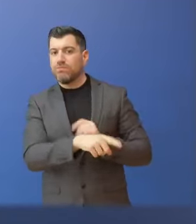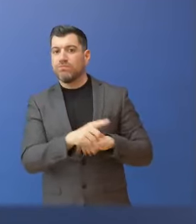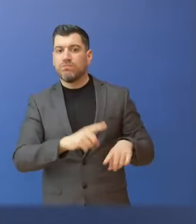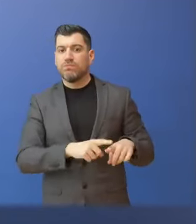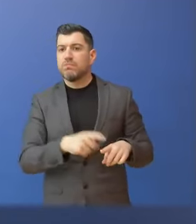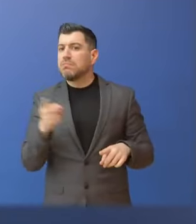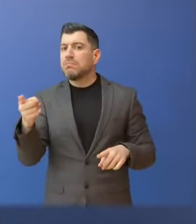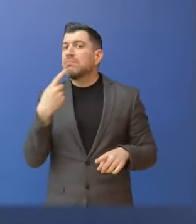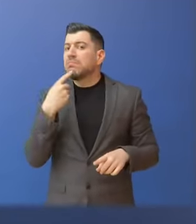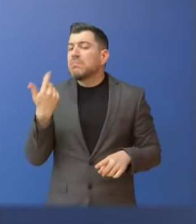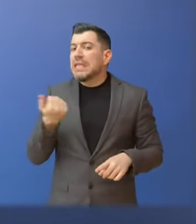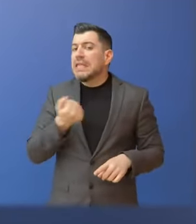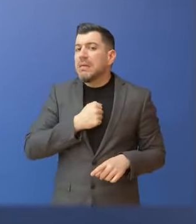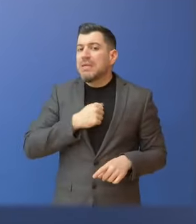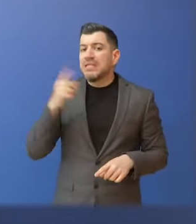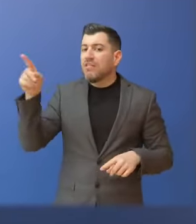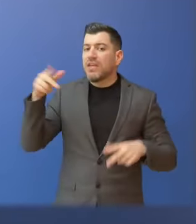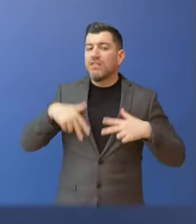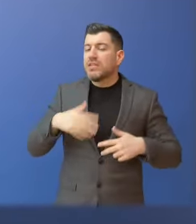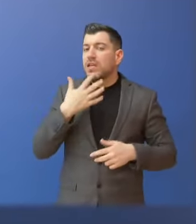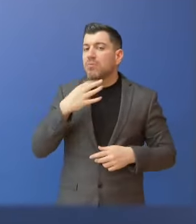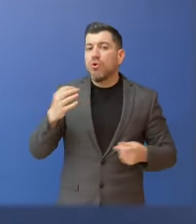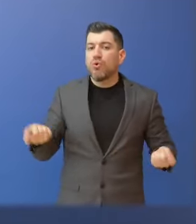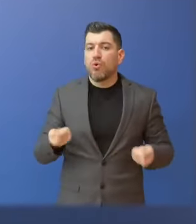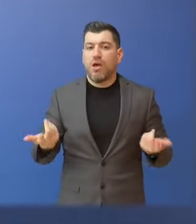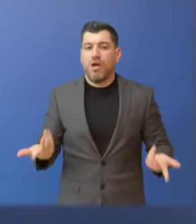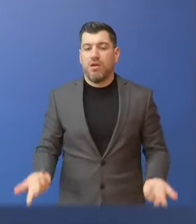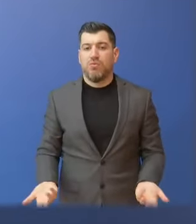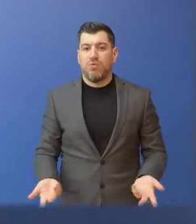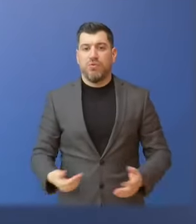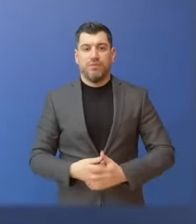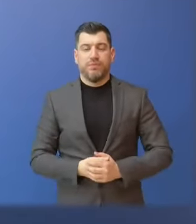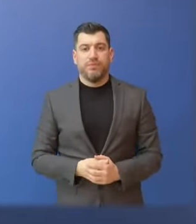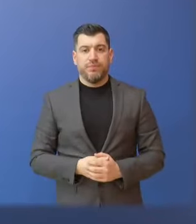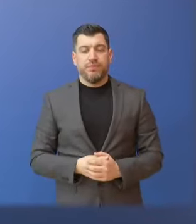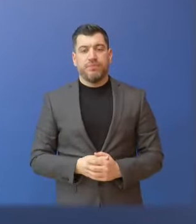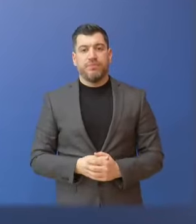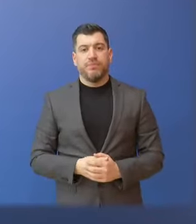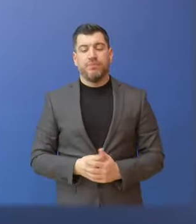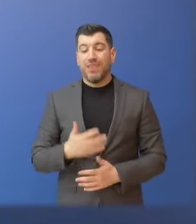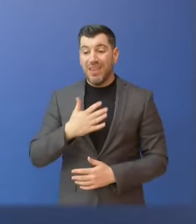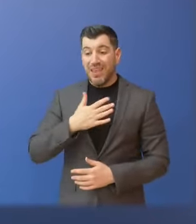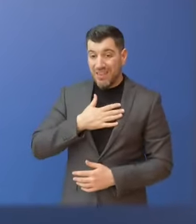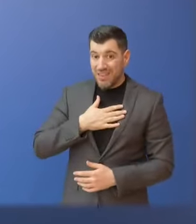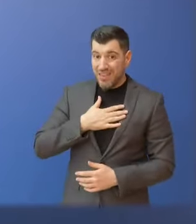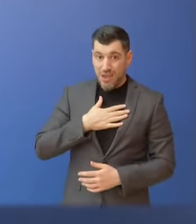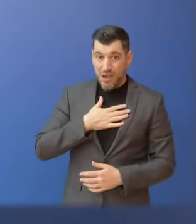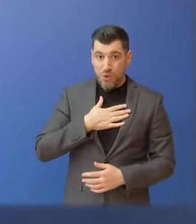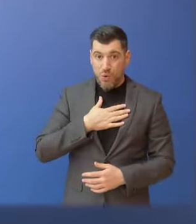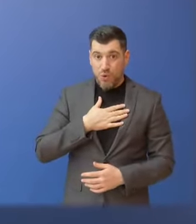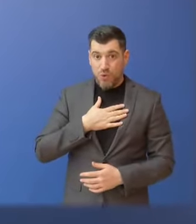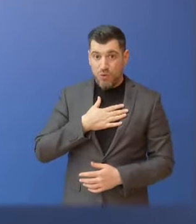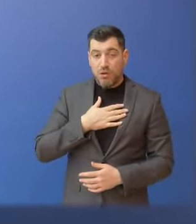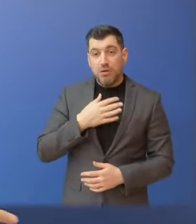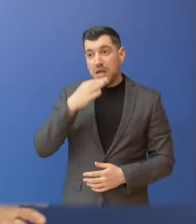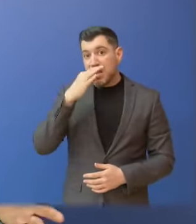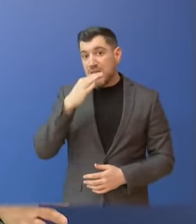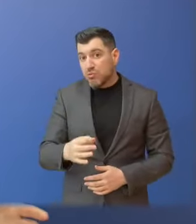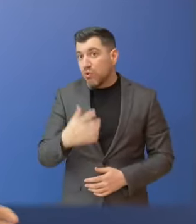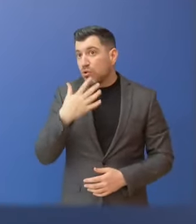κάποια ερμηνεία πολιτικά γιατί συμβαίνει αυτό εντάξτε δεν είναι δική μου δουλειά ούτε δουλειά της κυβέρνησης να ερμηνεύω